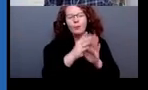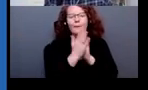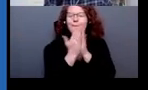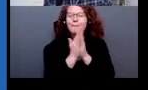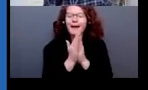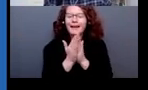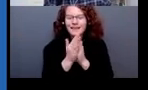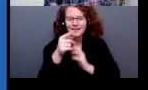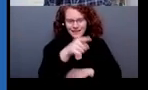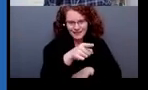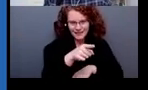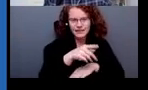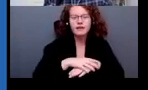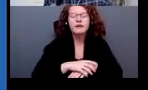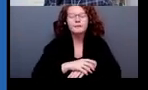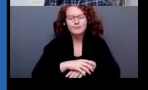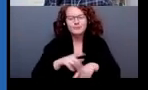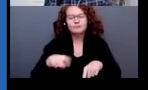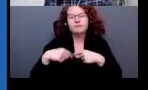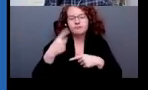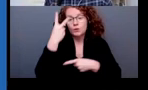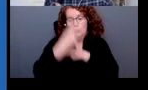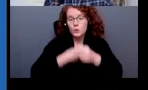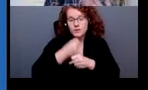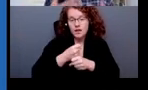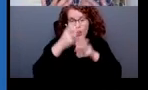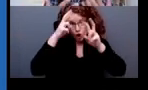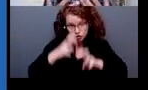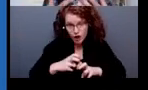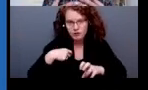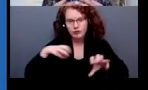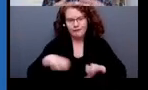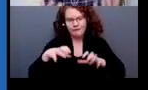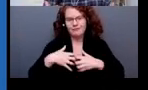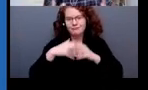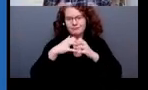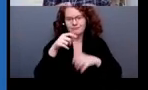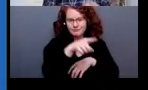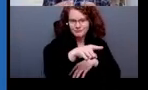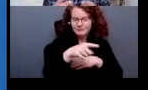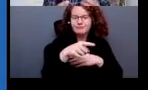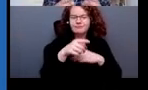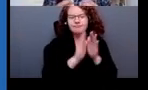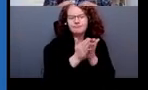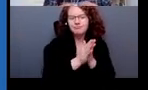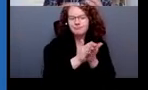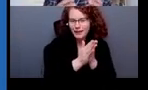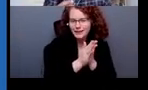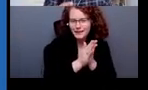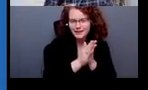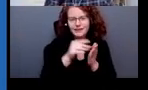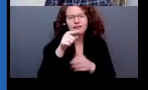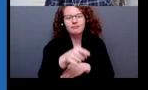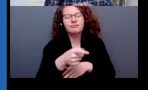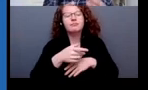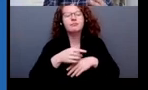été produits durant ces 2 années de recherche terrain, qui nous ont aussi permis de visuellement et avec différents